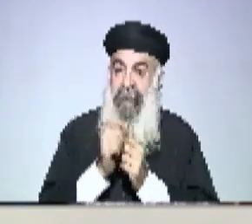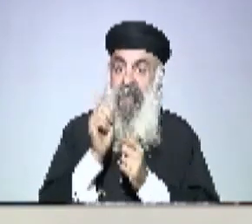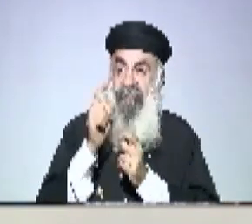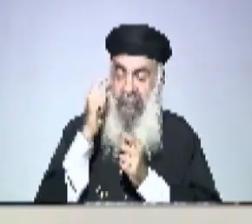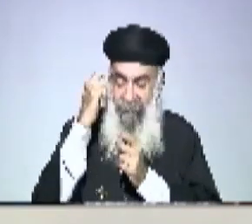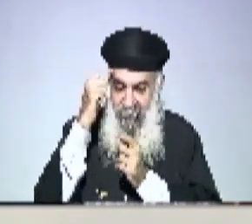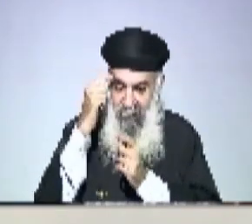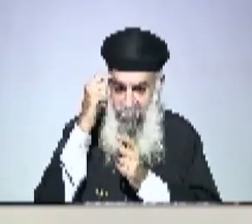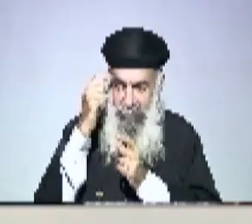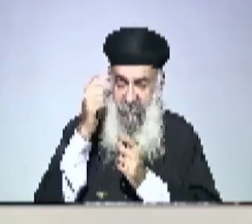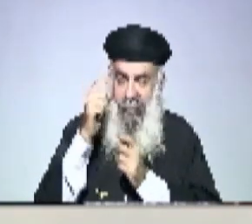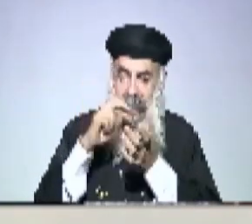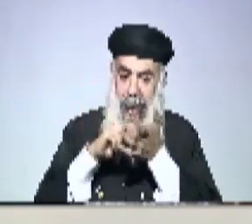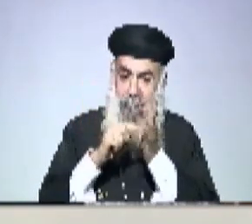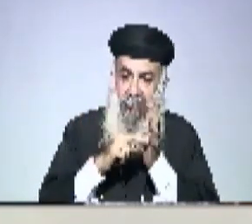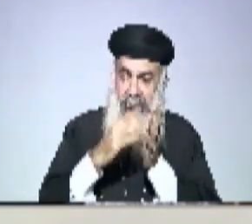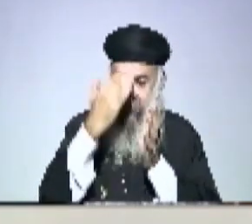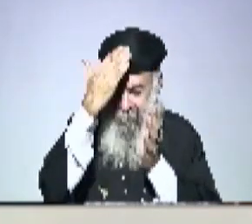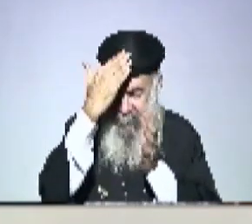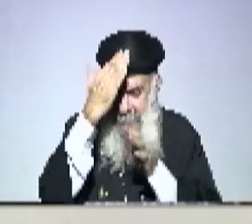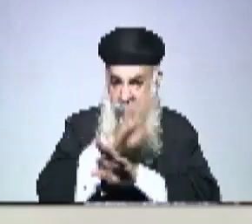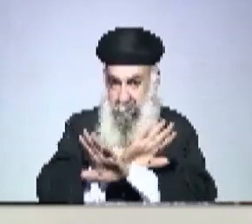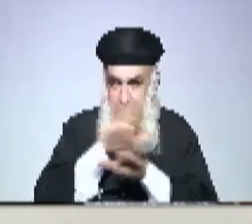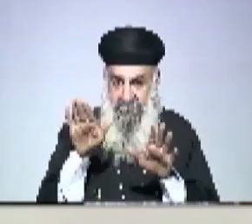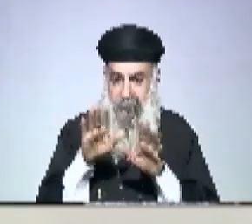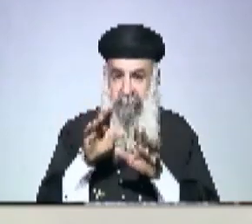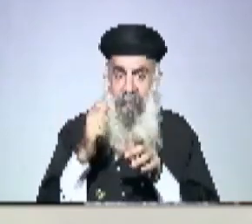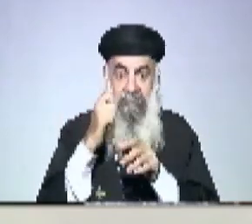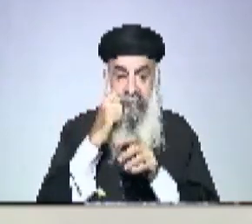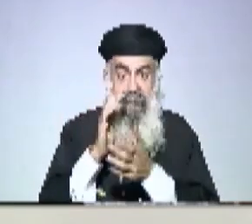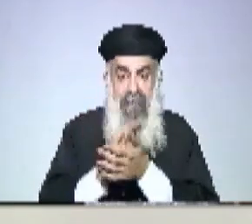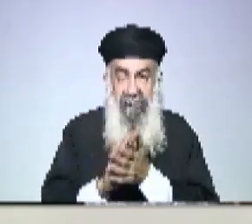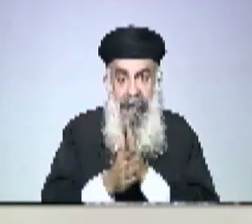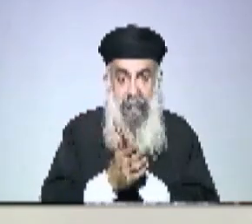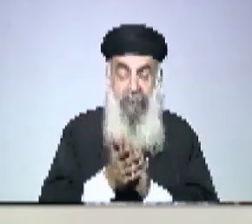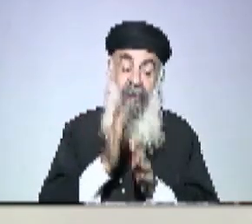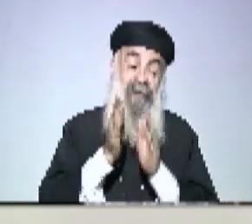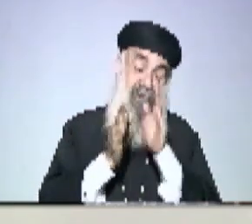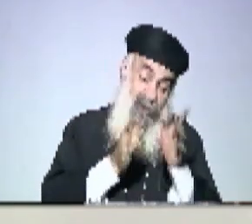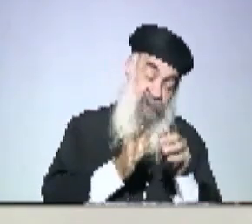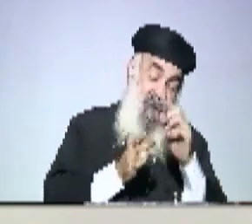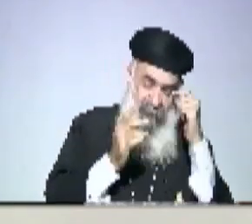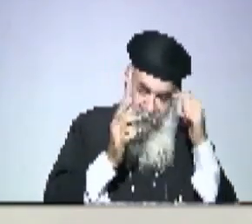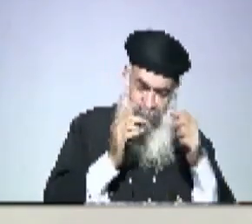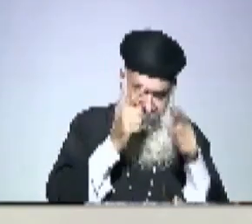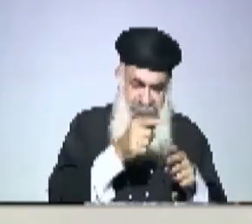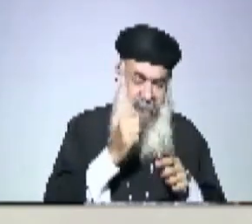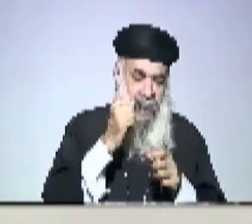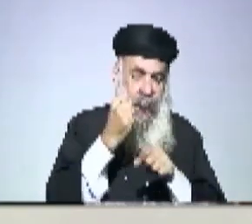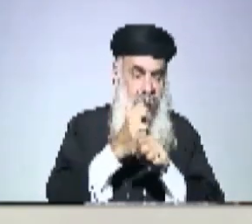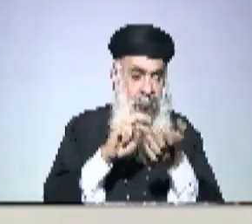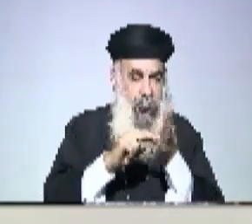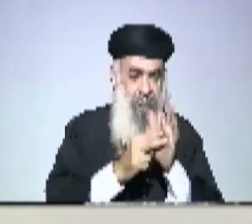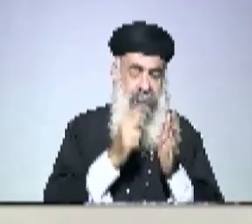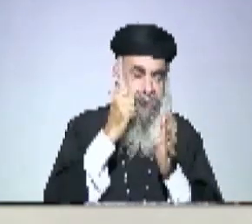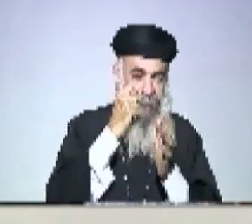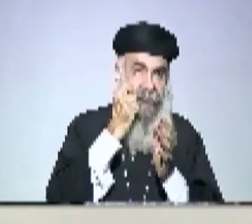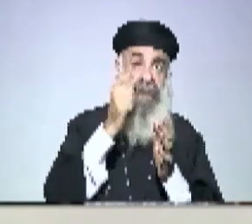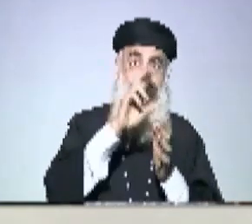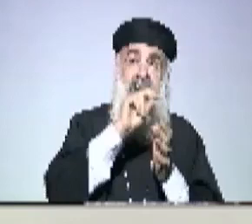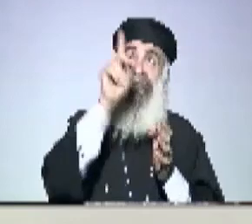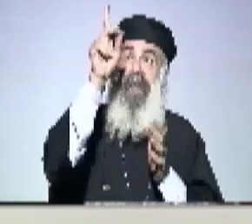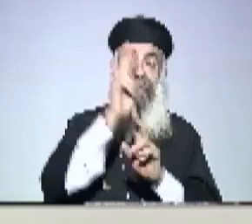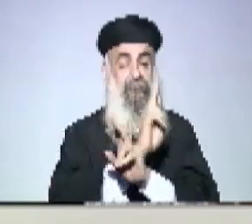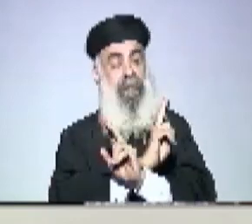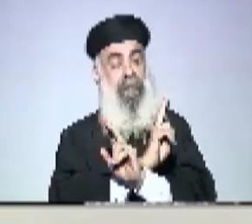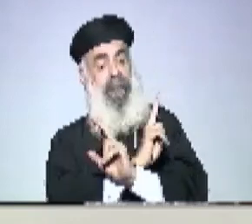النعمه فقط النعمه فقط والانسان مالوش دور في ناس يركزوا جدا على عمل الانسان وكان ربنا واقف